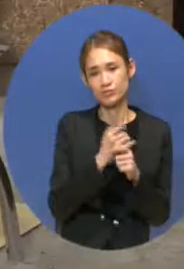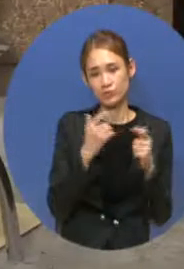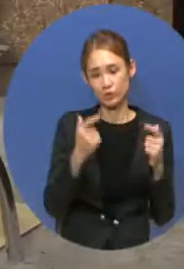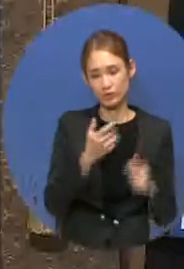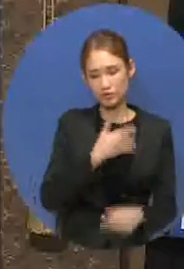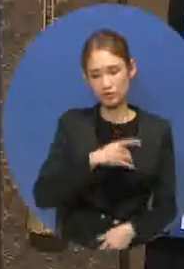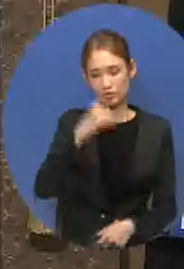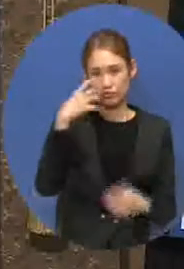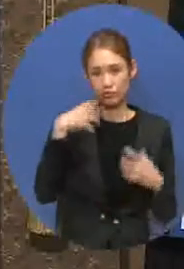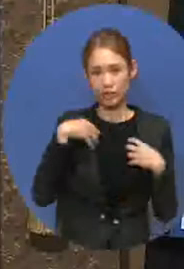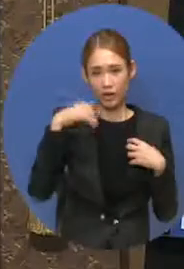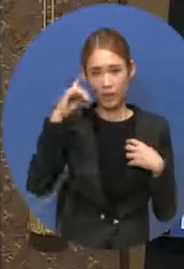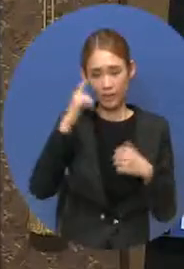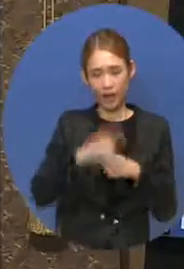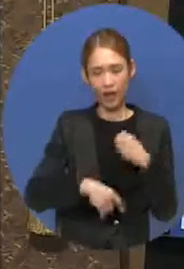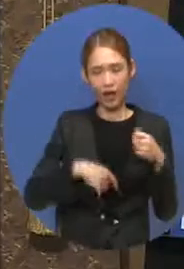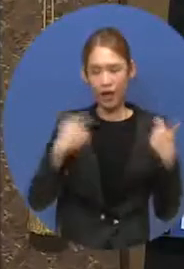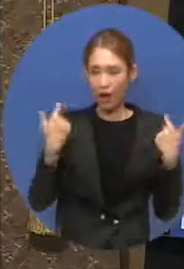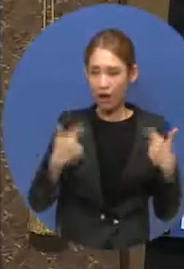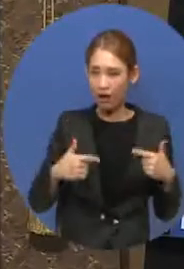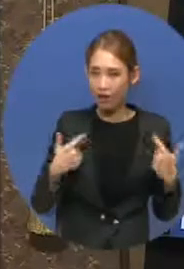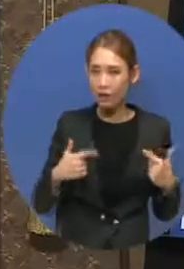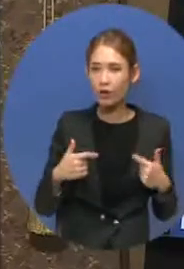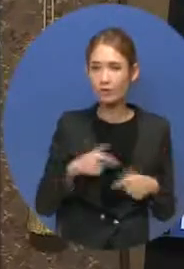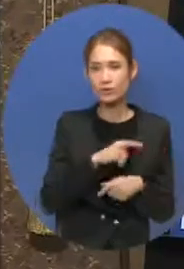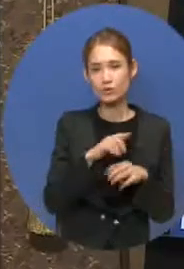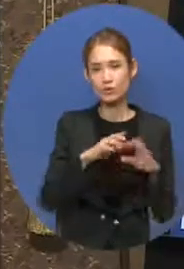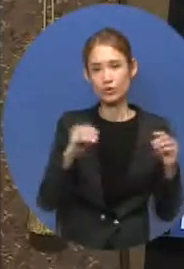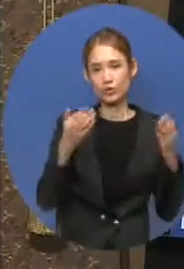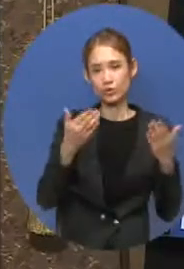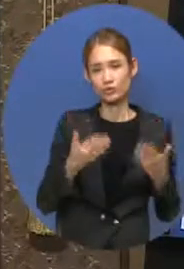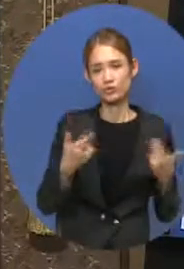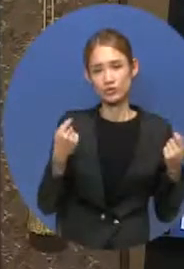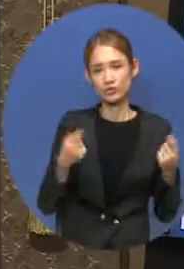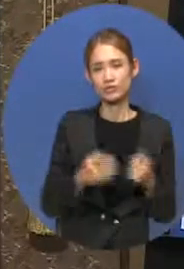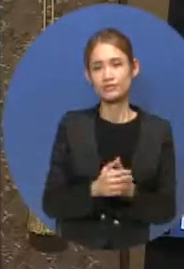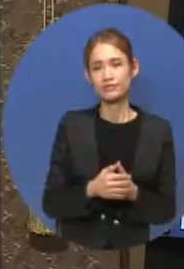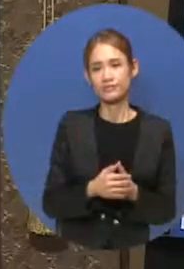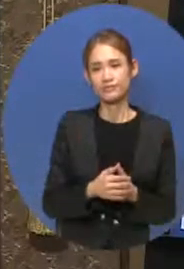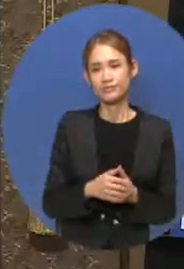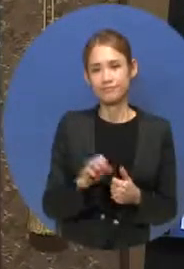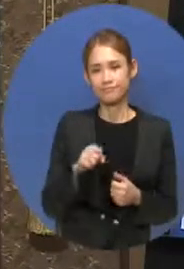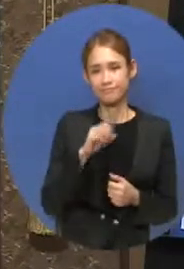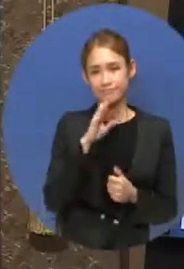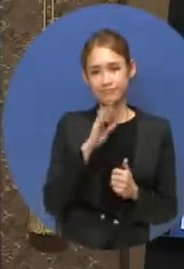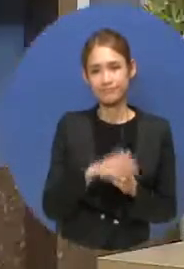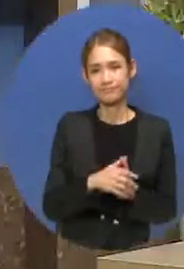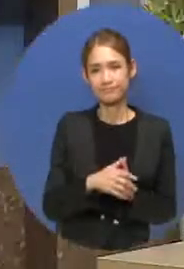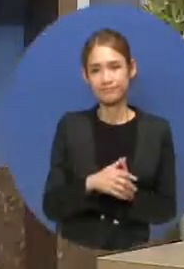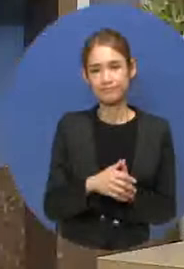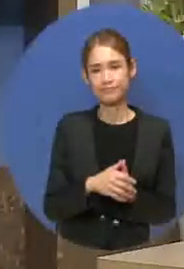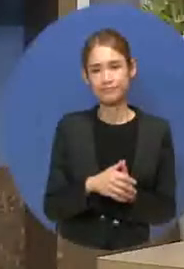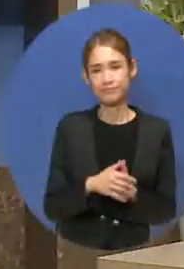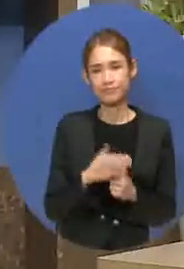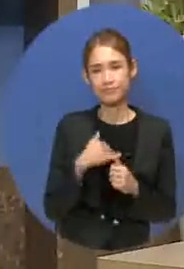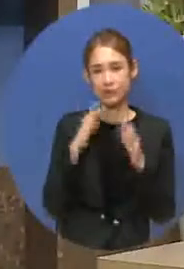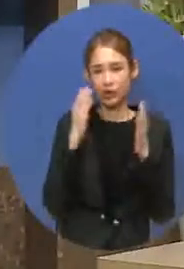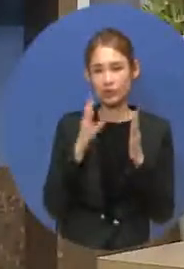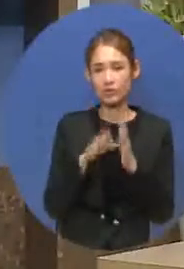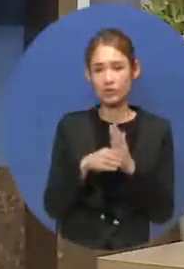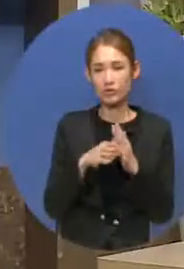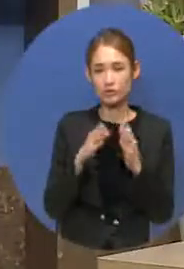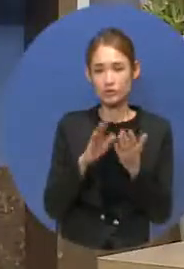동작구 중에서도 매번 네. 저희한테 이 농지를 주시지 않을까 생각하고 있습니다. 그러니까요. 저도